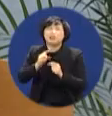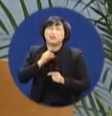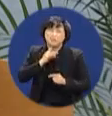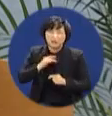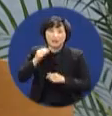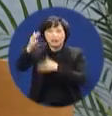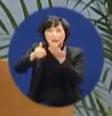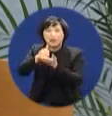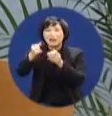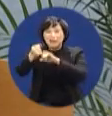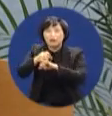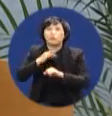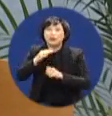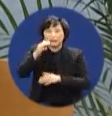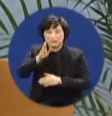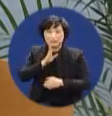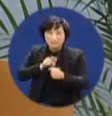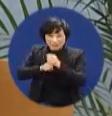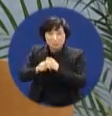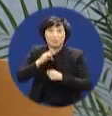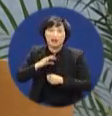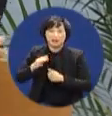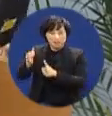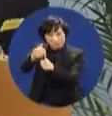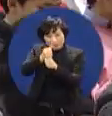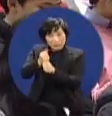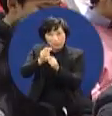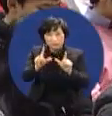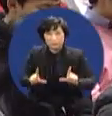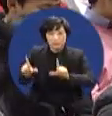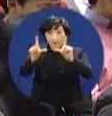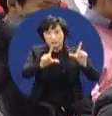말씀만, 그 약속만, 그 진리만 붙잡고 살아야 된다.